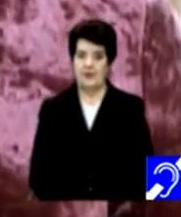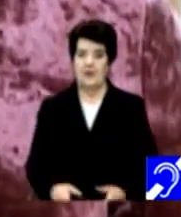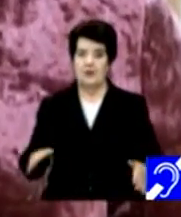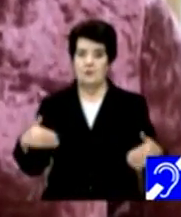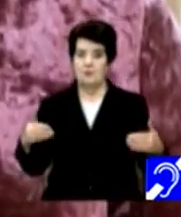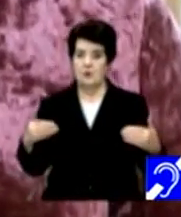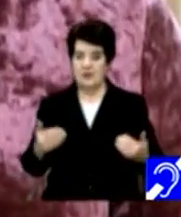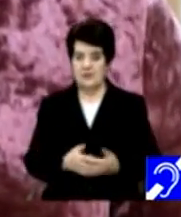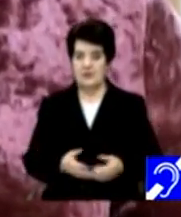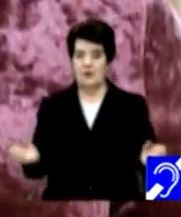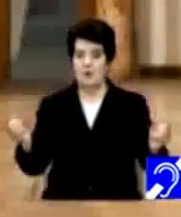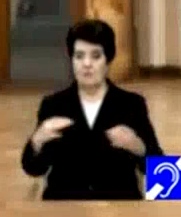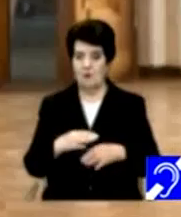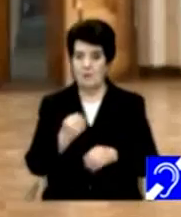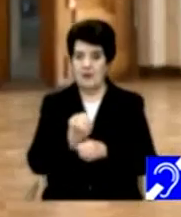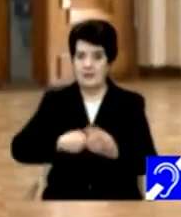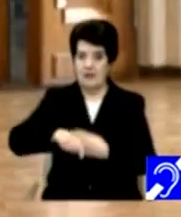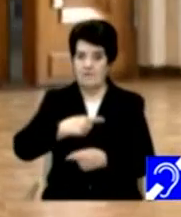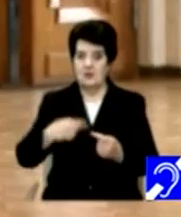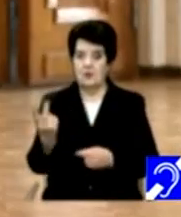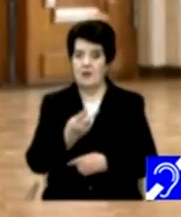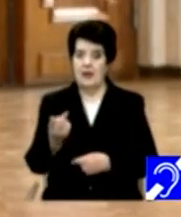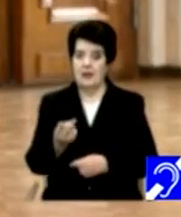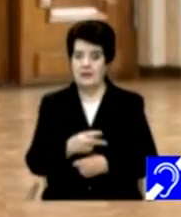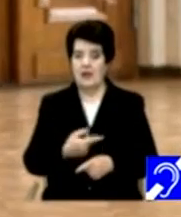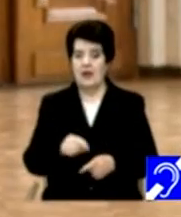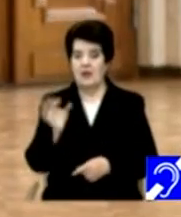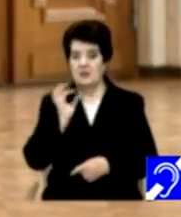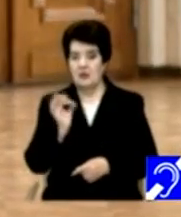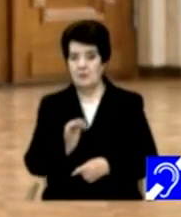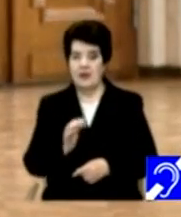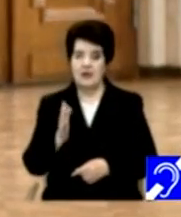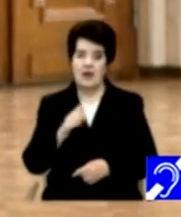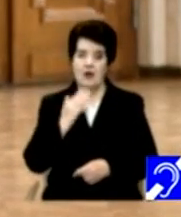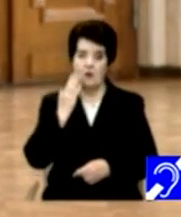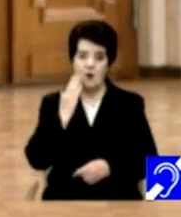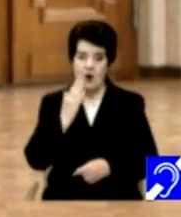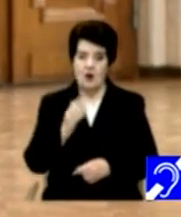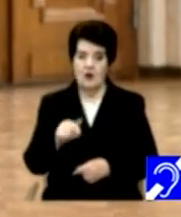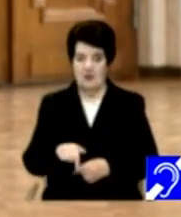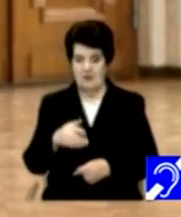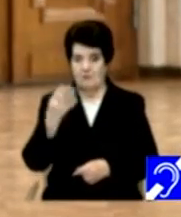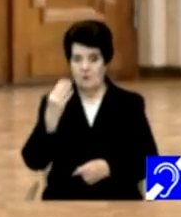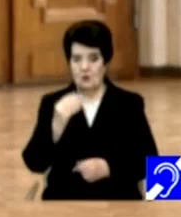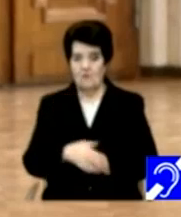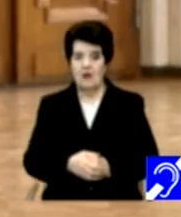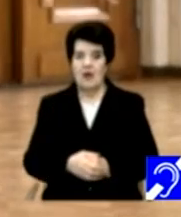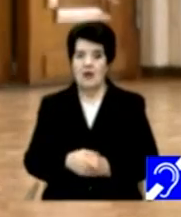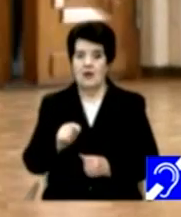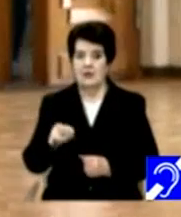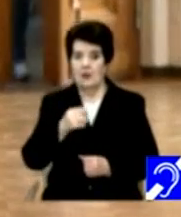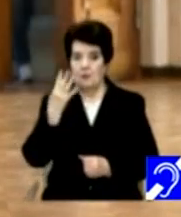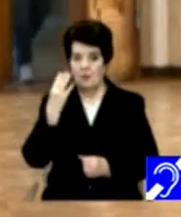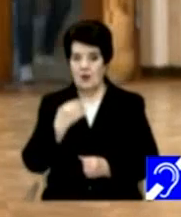Bun găsit! Forumul de afaceri bilateral Republica Moldova-Germania se desfășoară în contextul vizitei oficiale în Republica Moldova